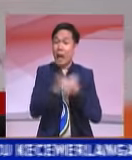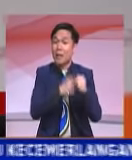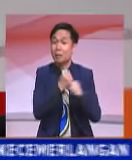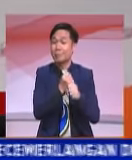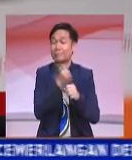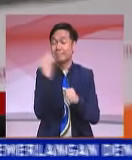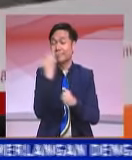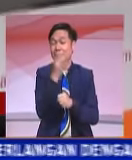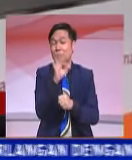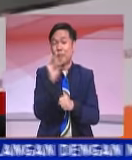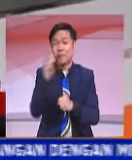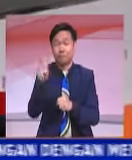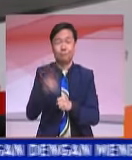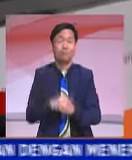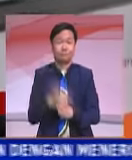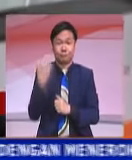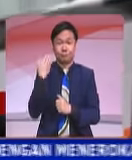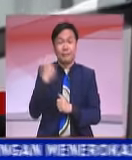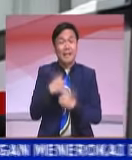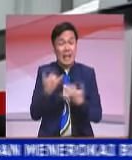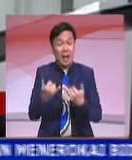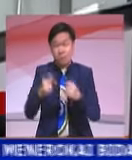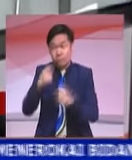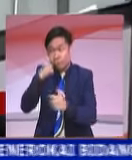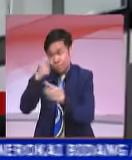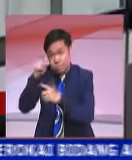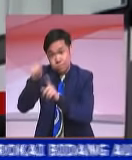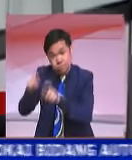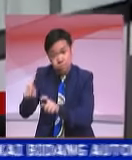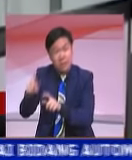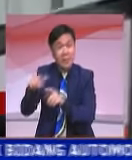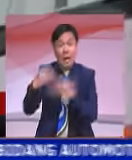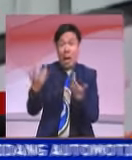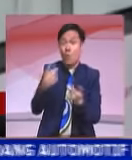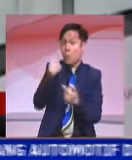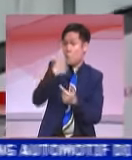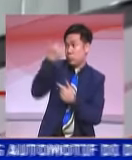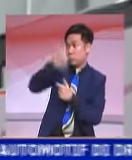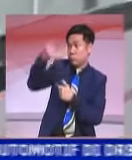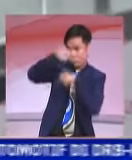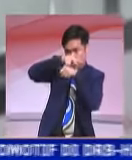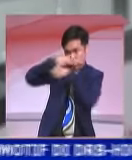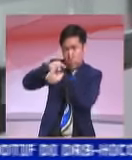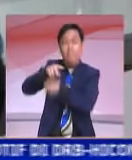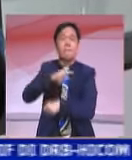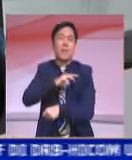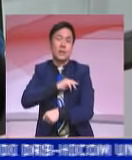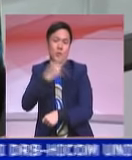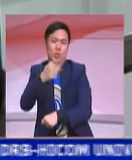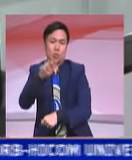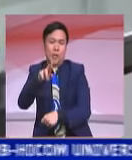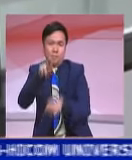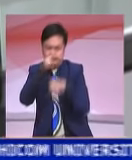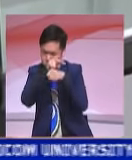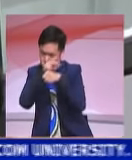Akta 342. Pematuhan kepada keperluan ini akan dipantau oleh Kementerian Sumber Manusia.